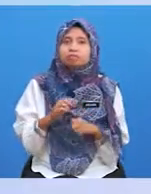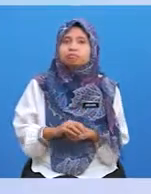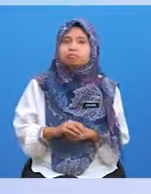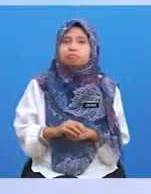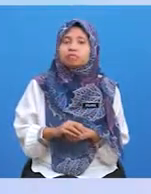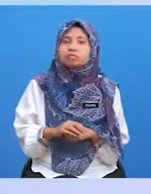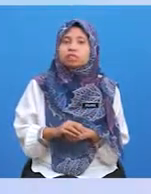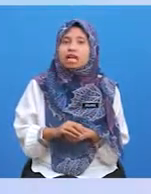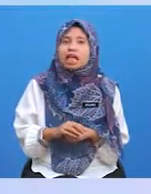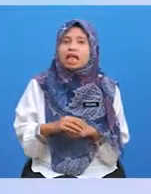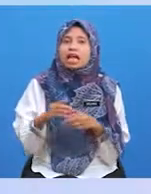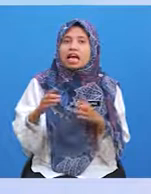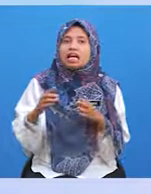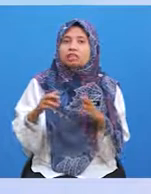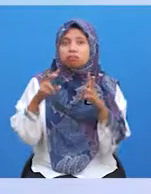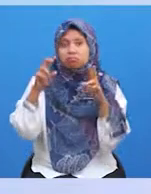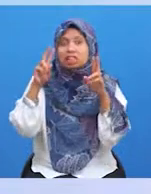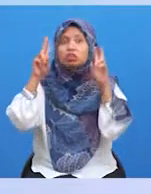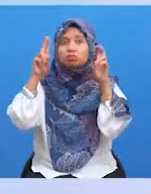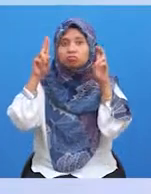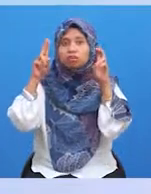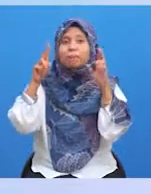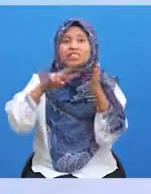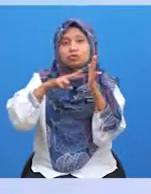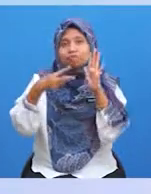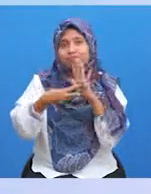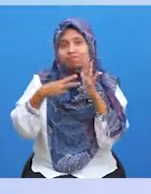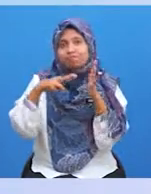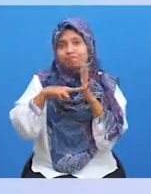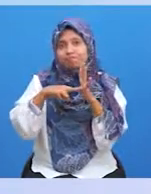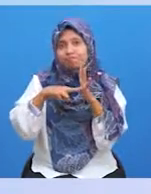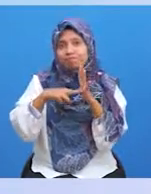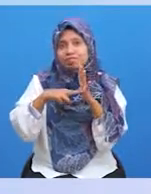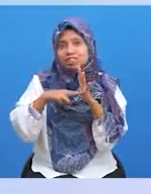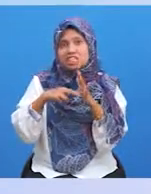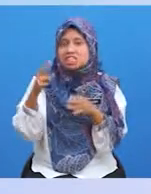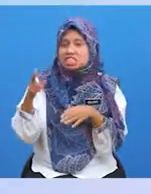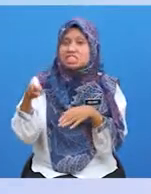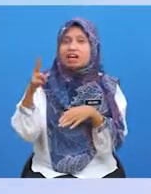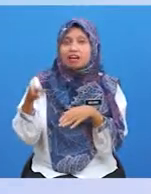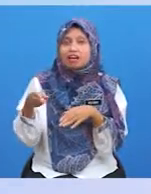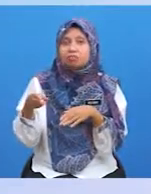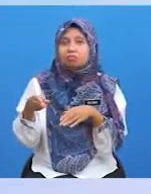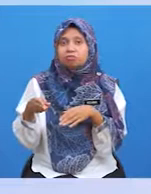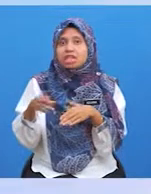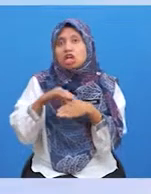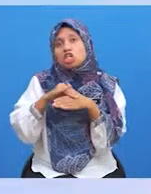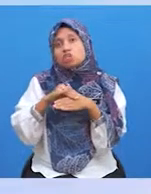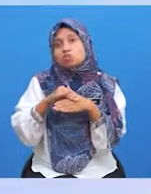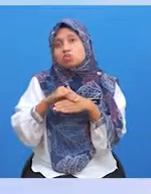pendahuluan jenis definisi atau takrif umum, pendahuluan jenis sejarah, isu